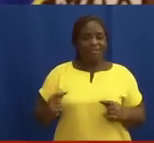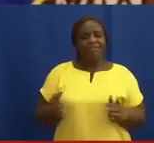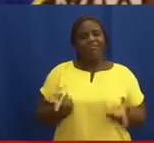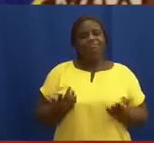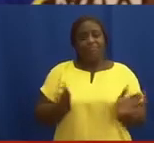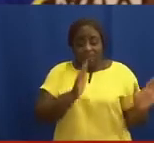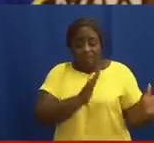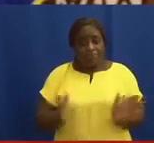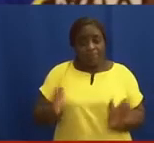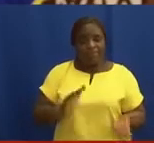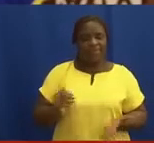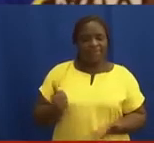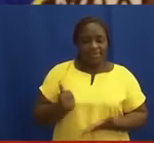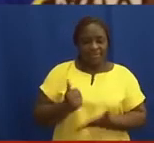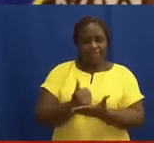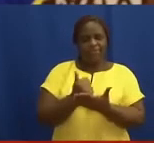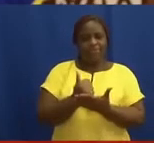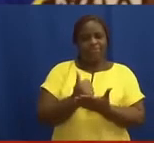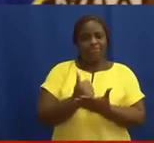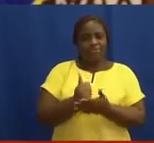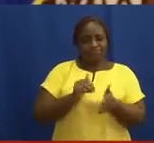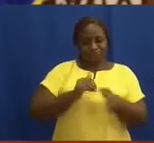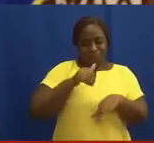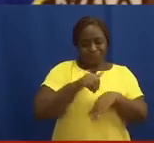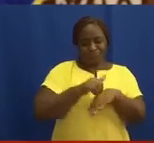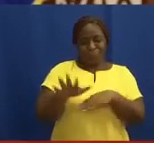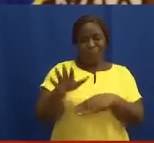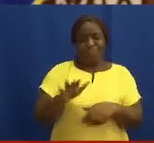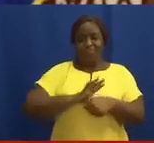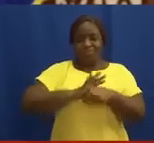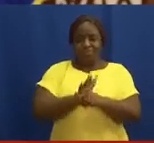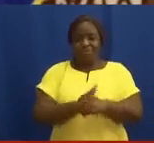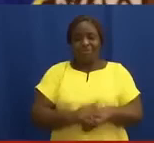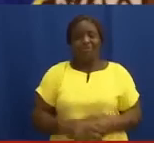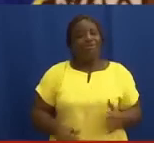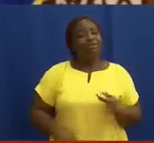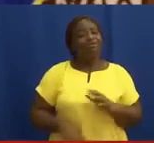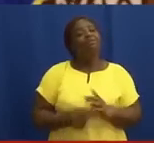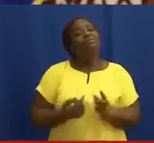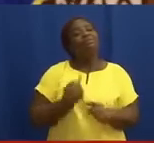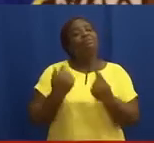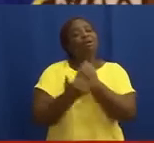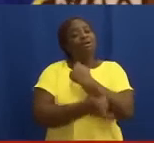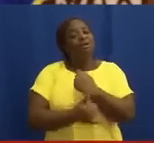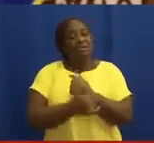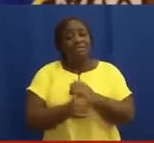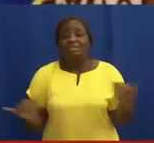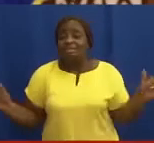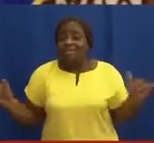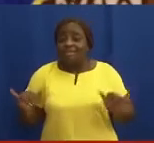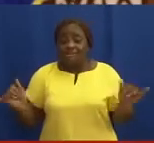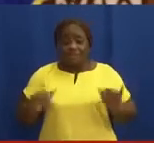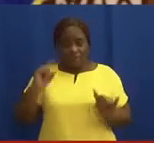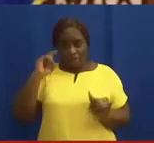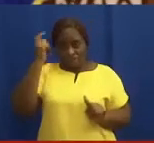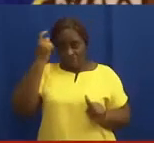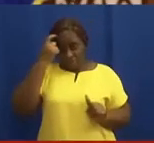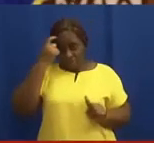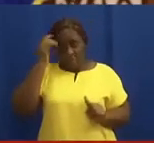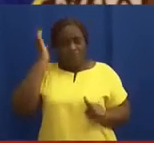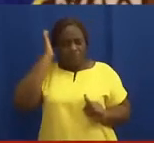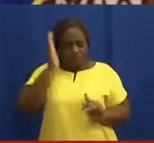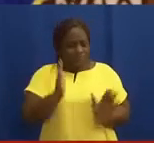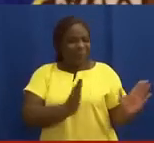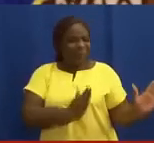Isheshea, eboa ma itumi pam corona, yare ni free omani mu. Saa so na maban,